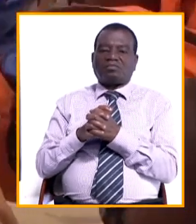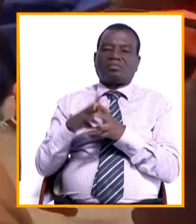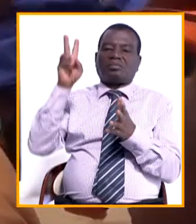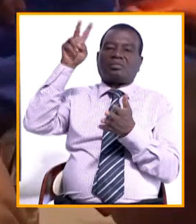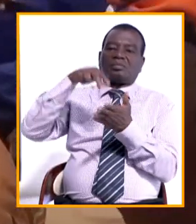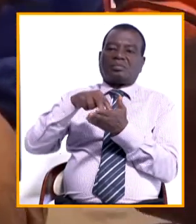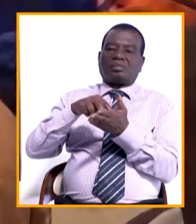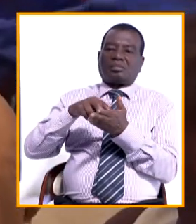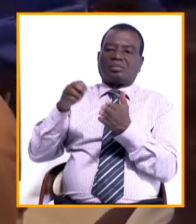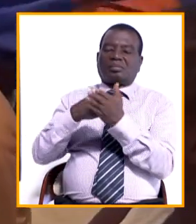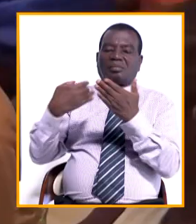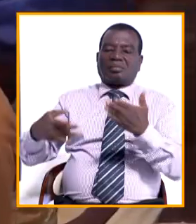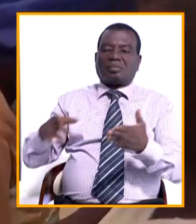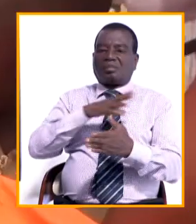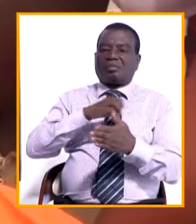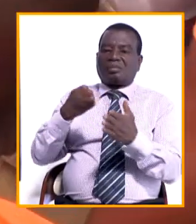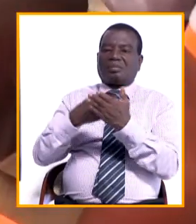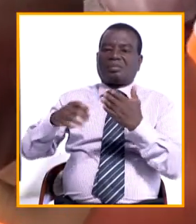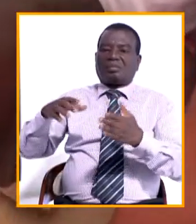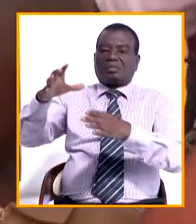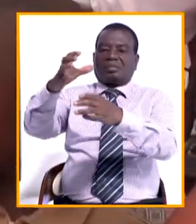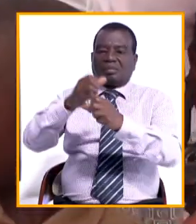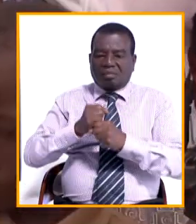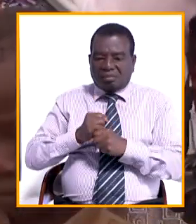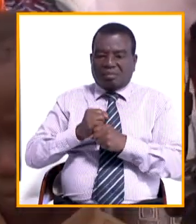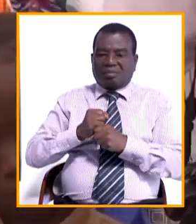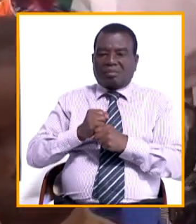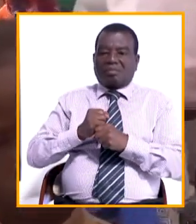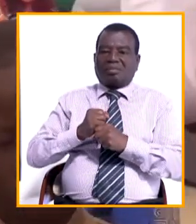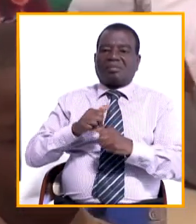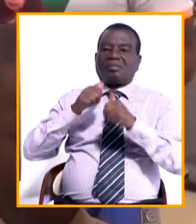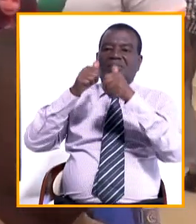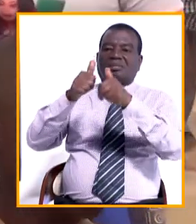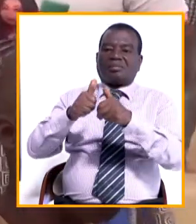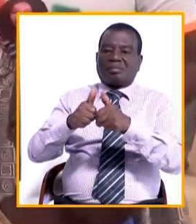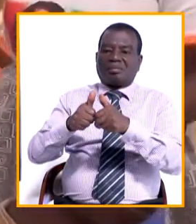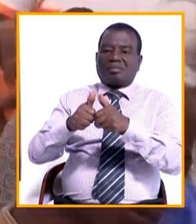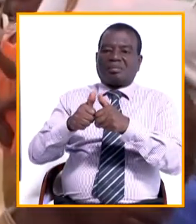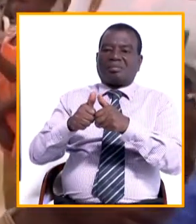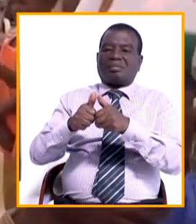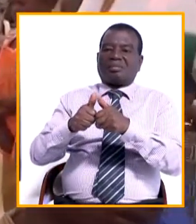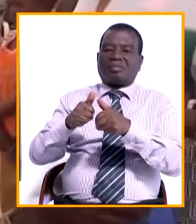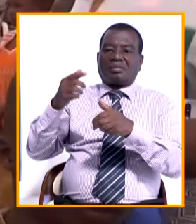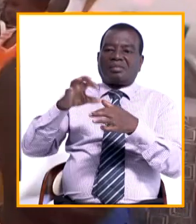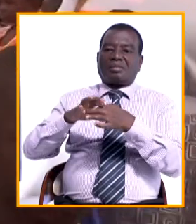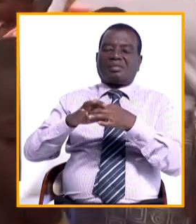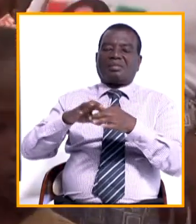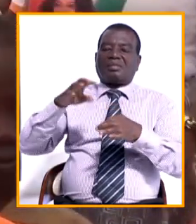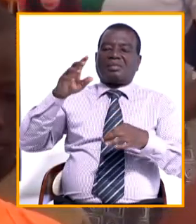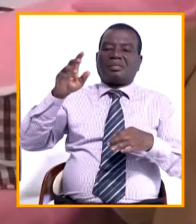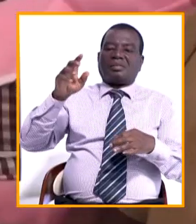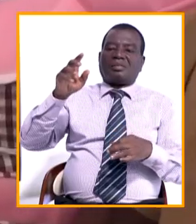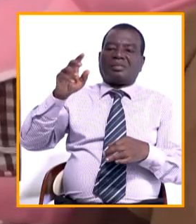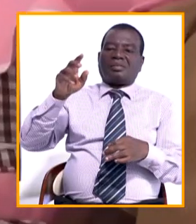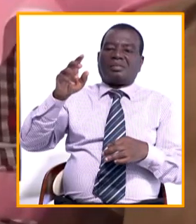2000 écoliers et élèves de Niakara reçoivent des kits scolaires de Catherine Koné, députée de Niakara Tortilla